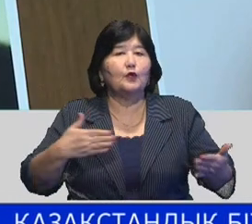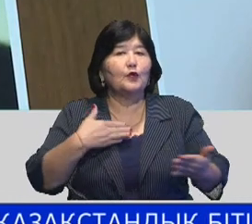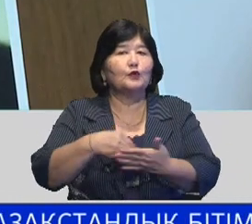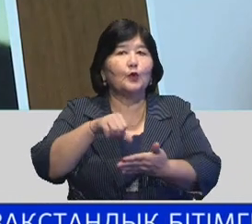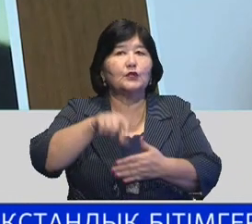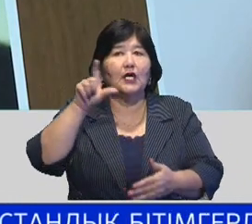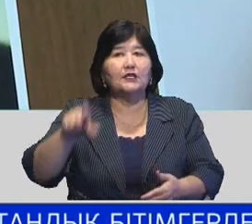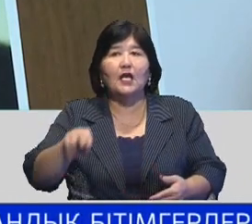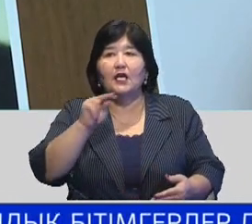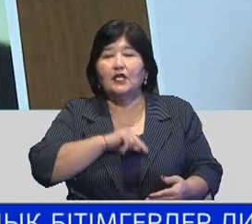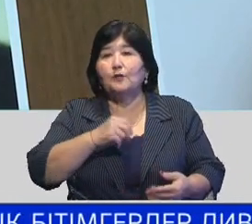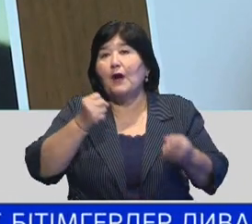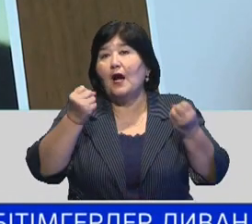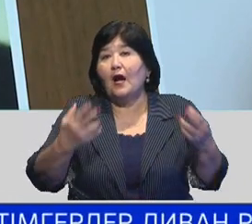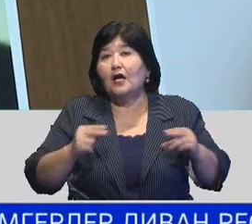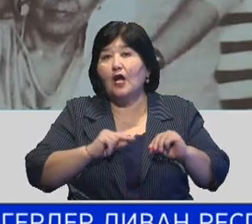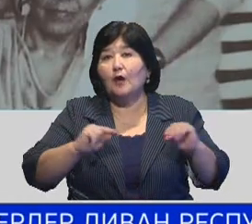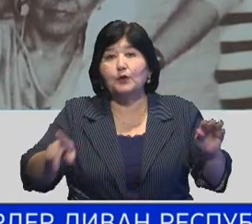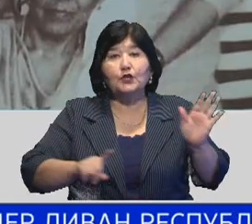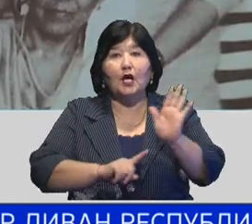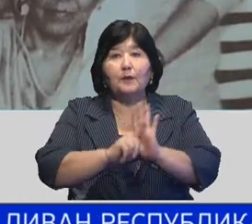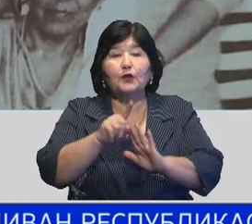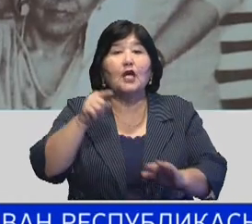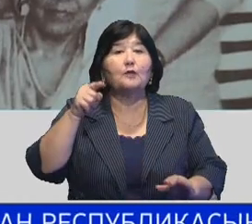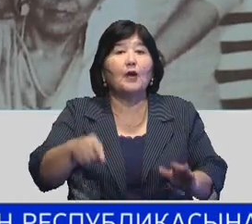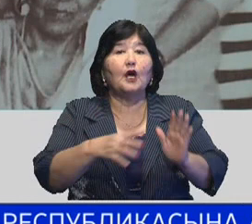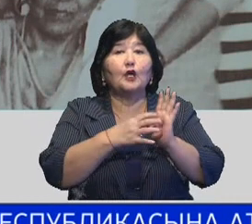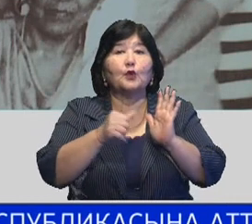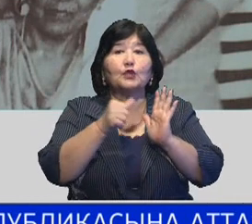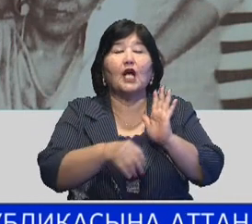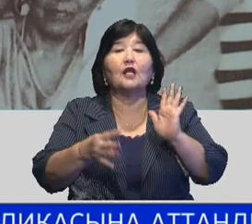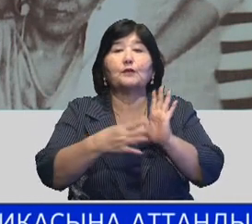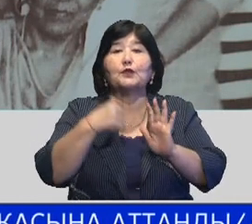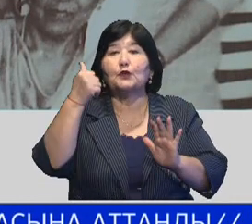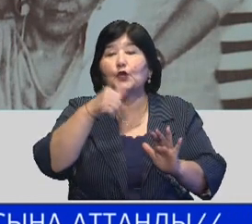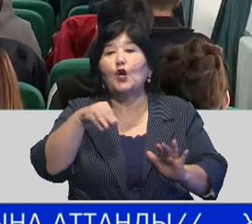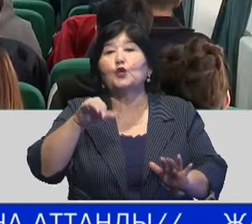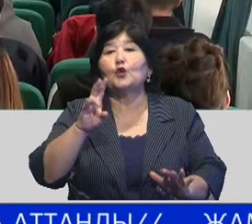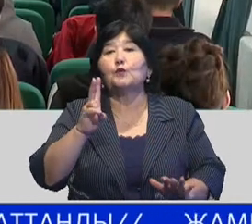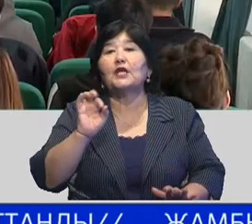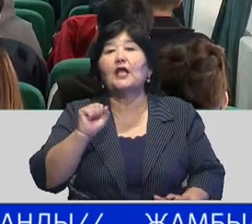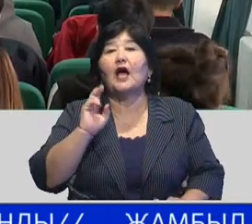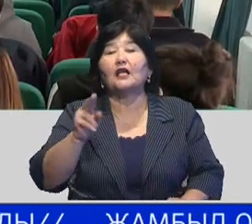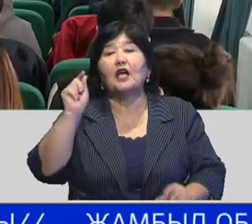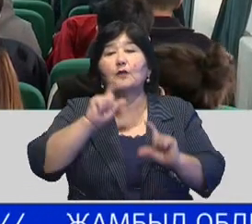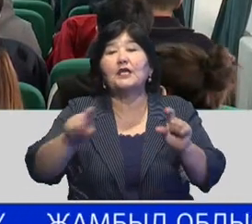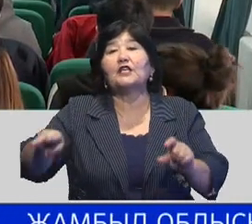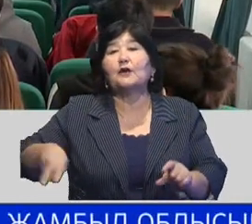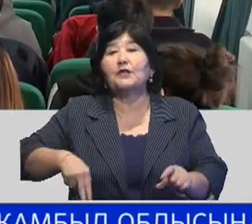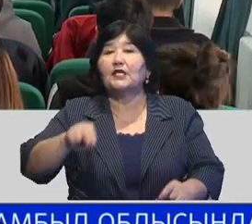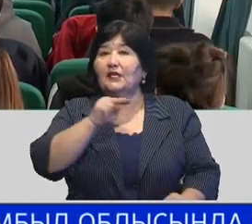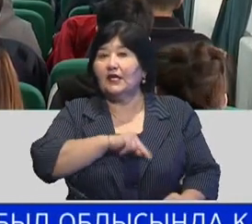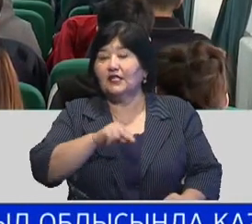жан. Еңбек жолын қарапайым ұстаздықтан бастаған ол 1969 жылы Төменарық ауылындағы мектептің директоры